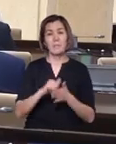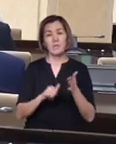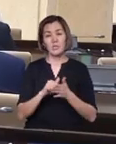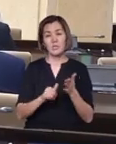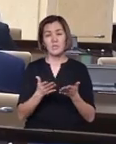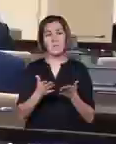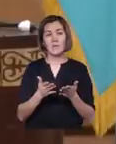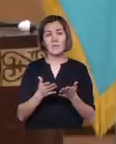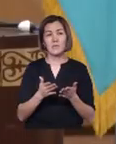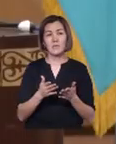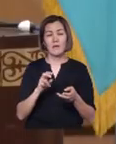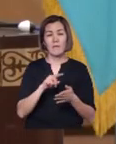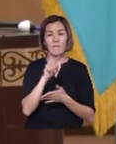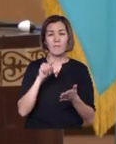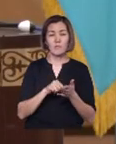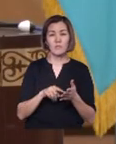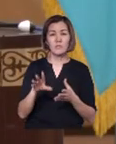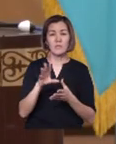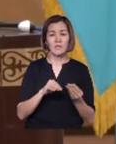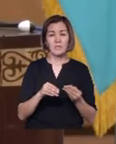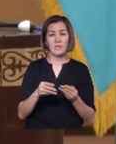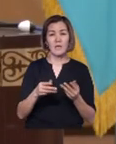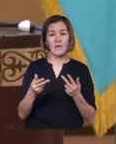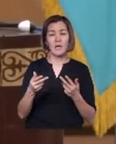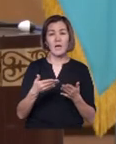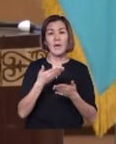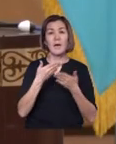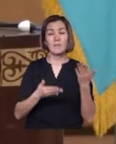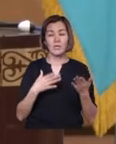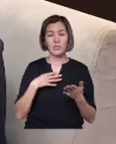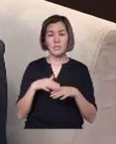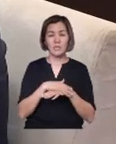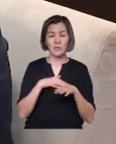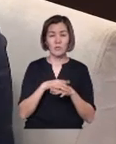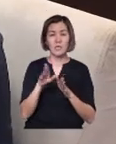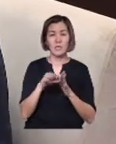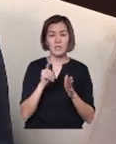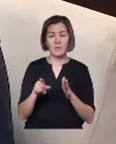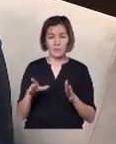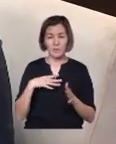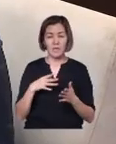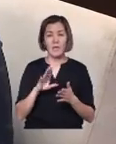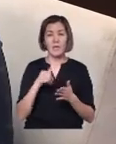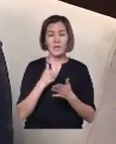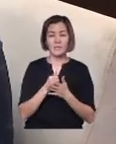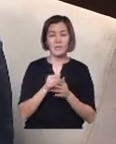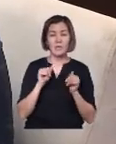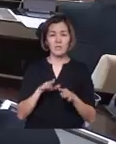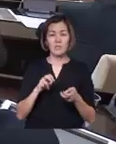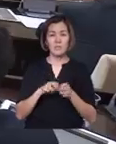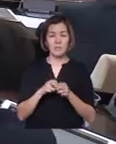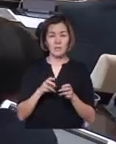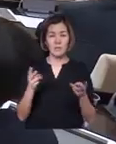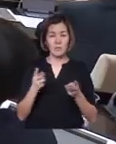сенатор затронул наболевший вопрос, стали неоднократные обращения жителей регионов и депутатов маслихата. Это уже является основанием для решения данной